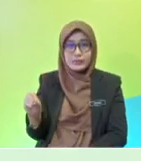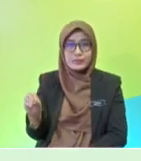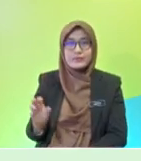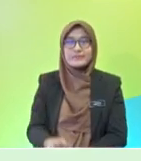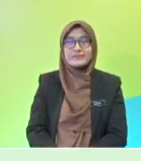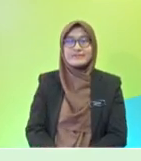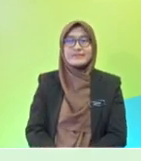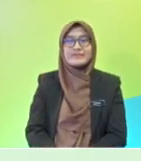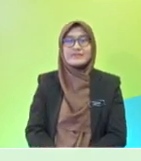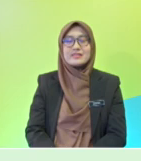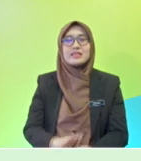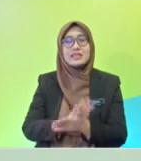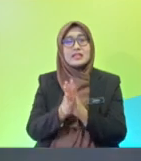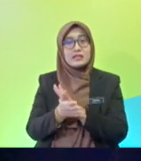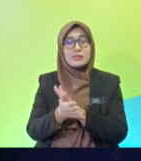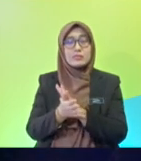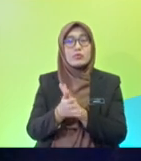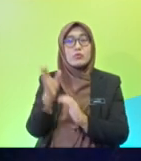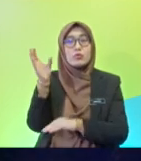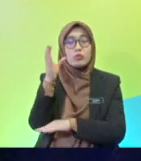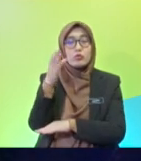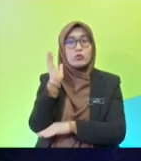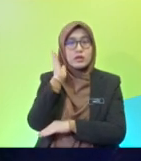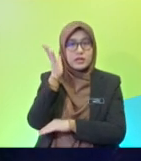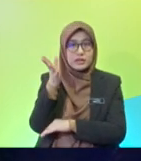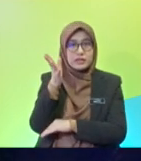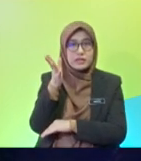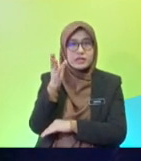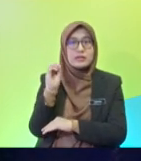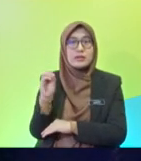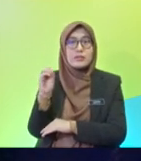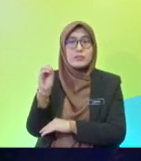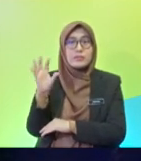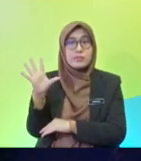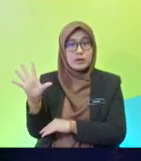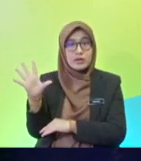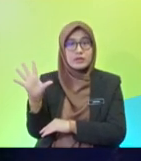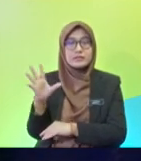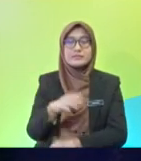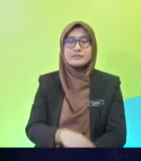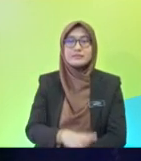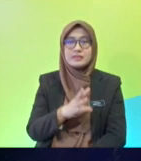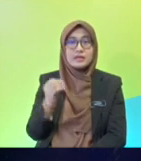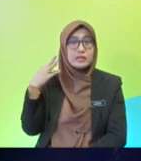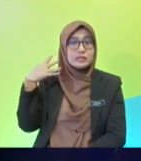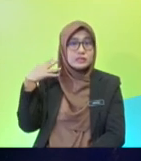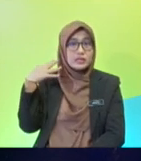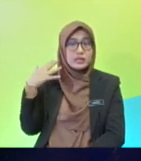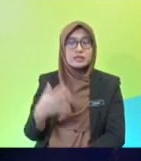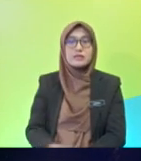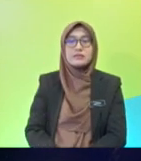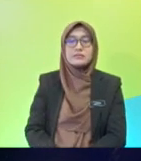berkembang dengan segala daun dikuning atau kering saja udah kadang-kadang tak keluarkan